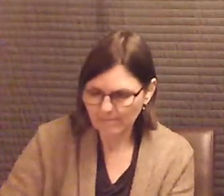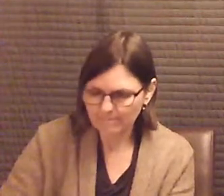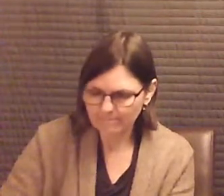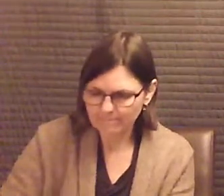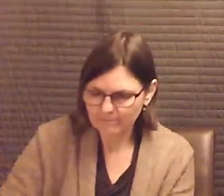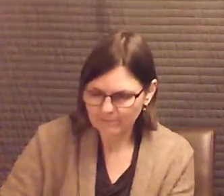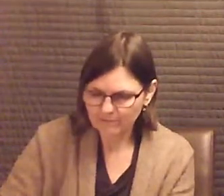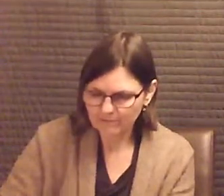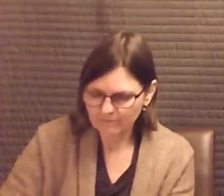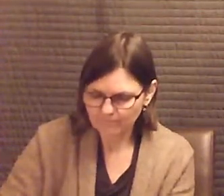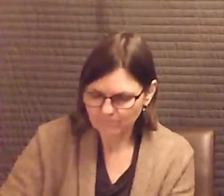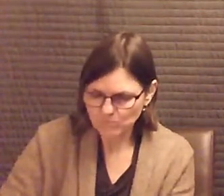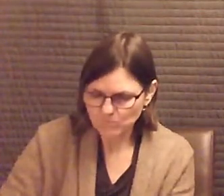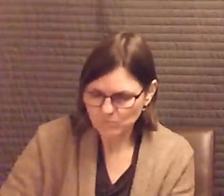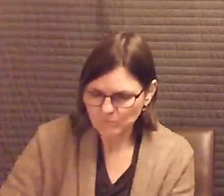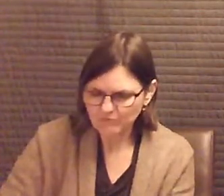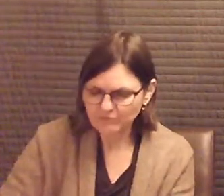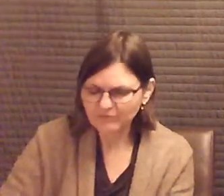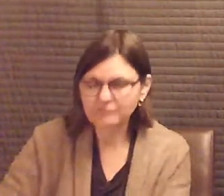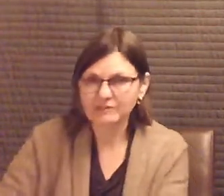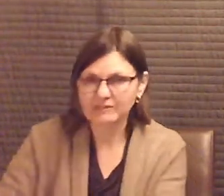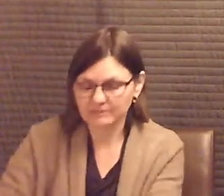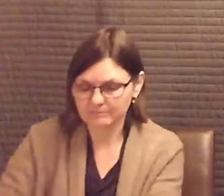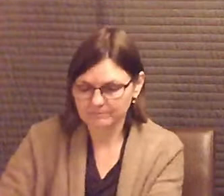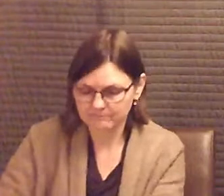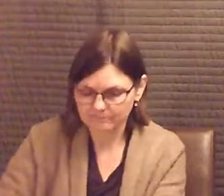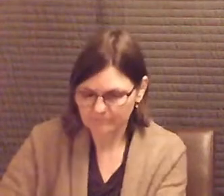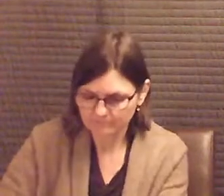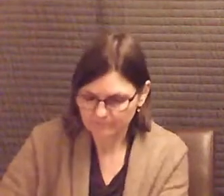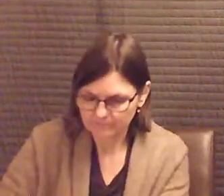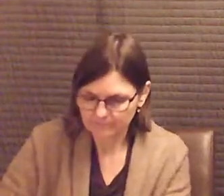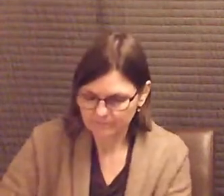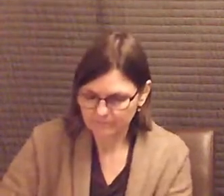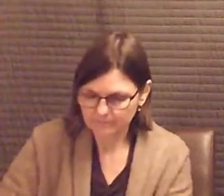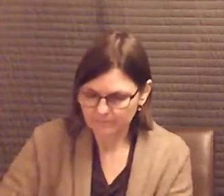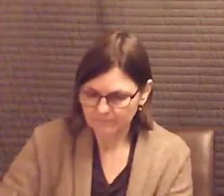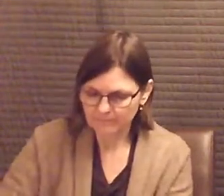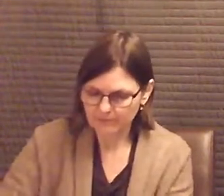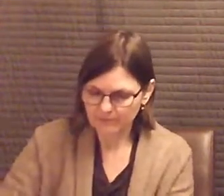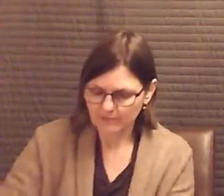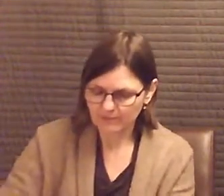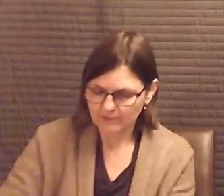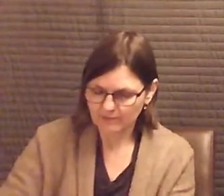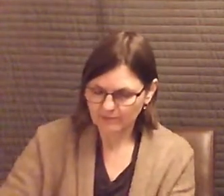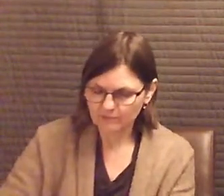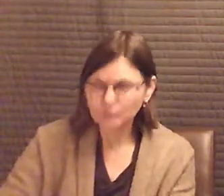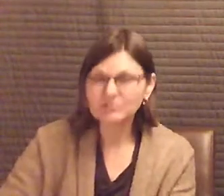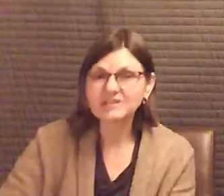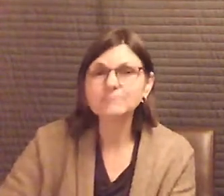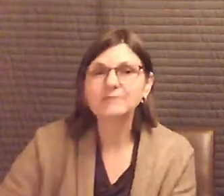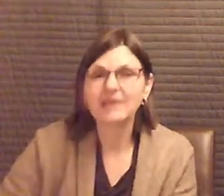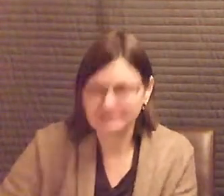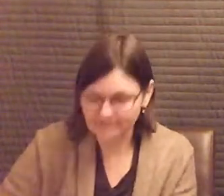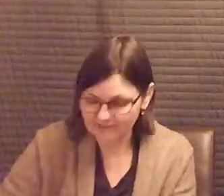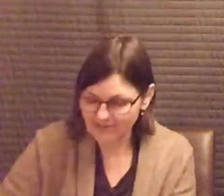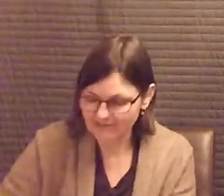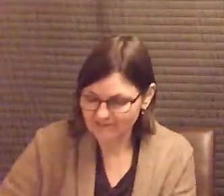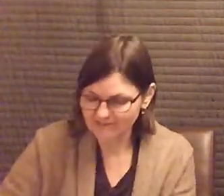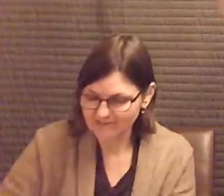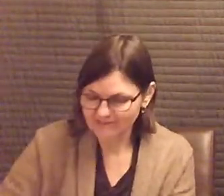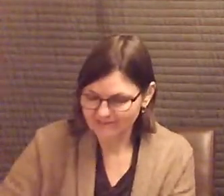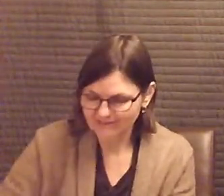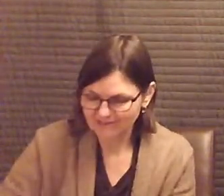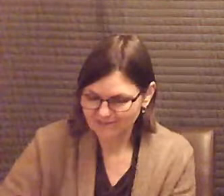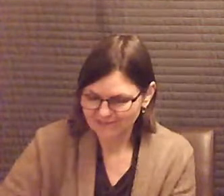voor u doen voor wie voor de spier fit wengie suscribe oud en toen riep jezus en zijn